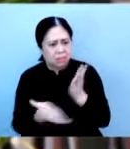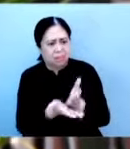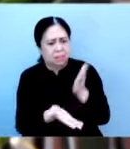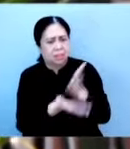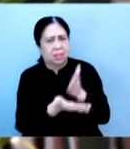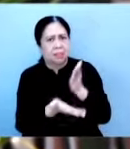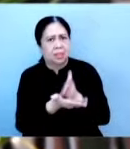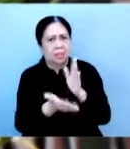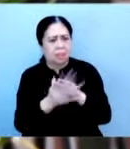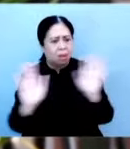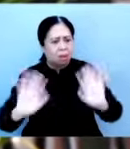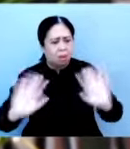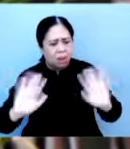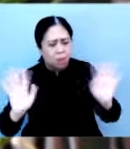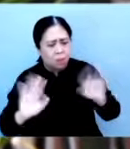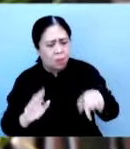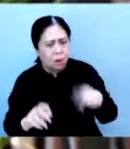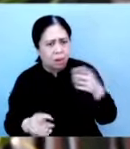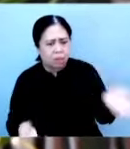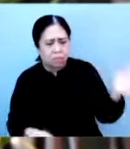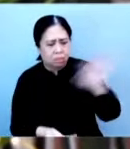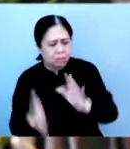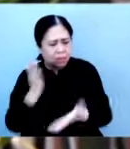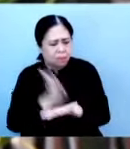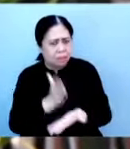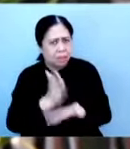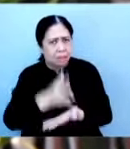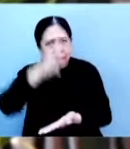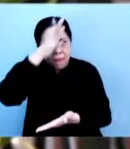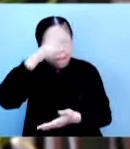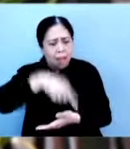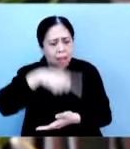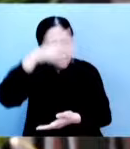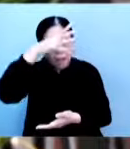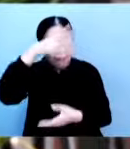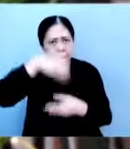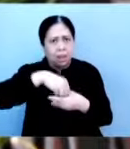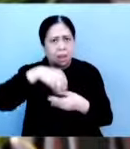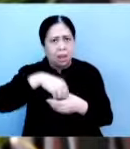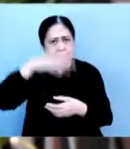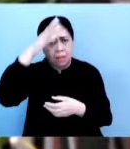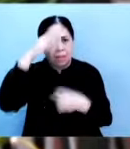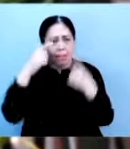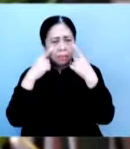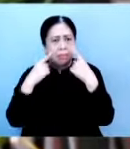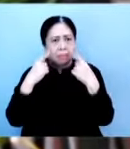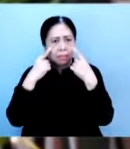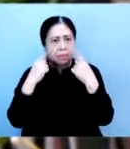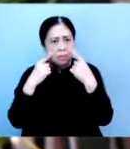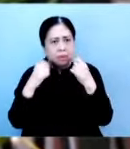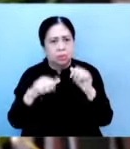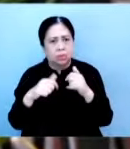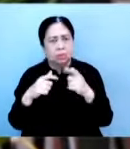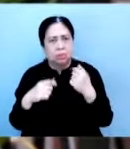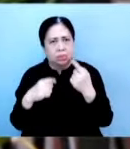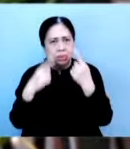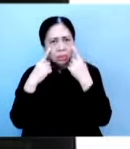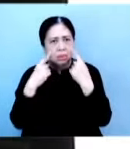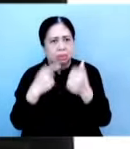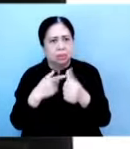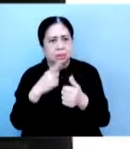yung nagtabon sabi niya stop Papa Mikey inside t's umiyak yung anak ko doon ko lang siya nakita